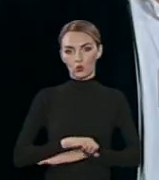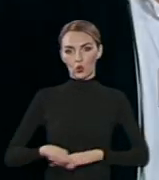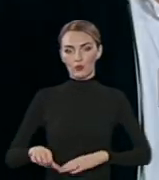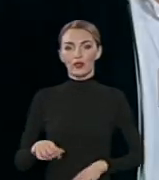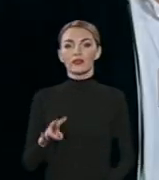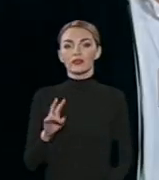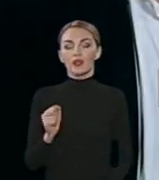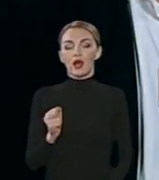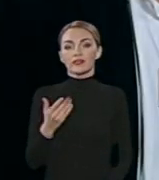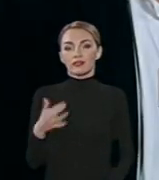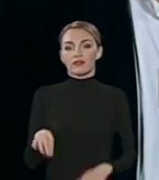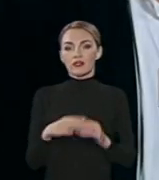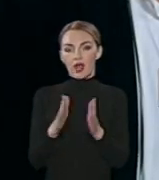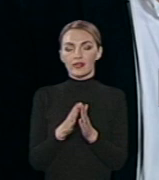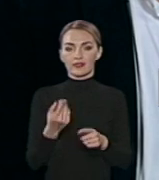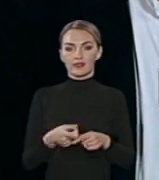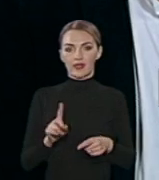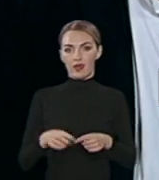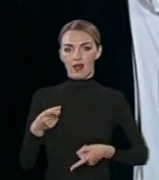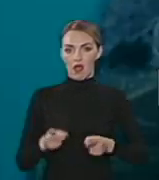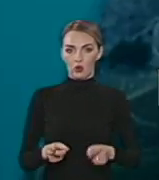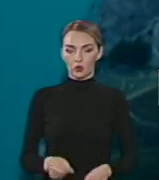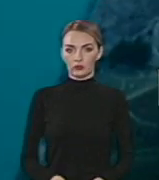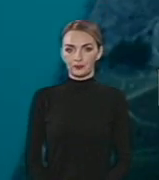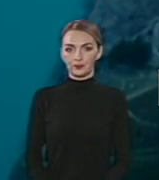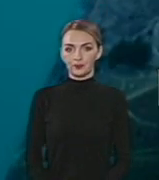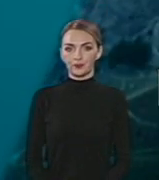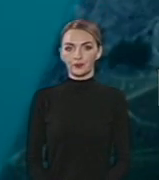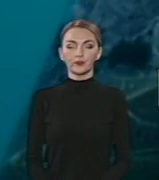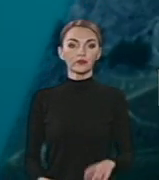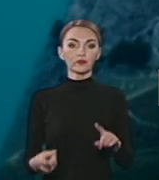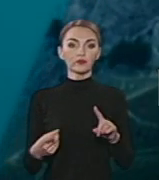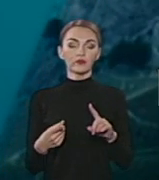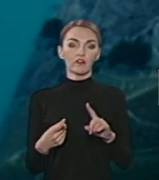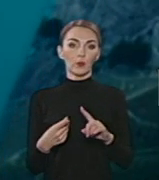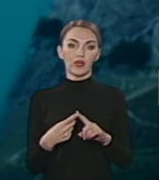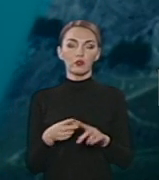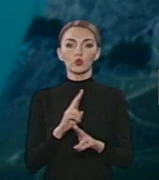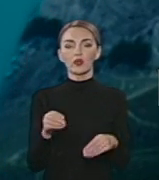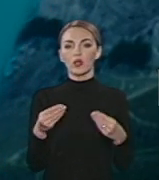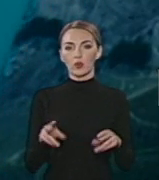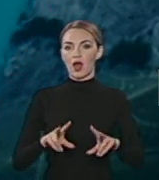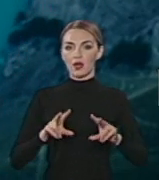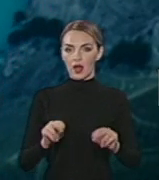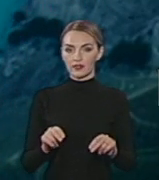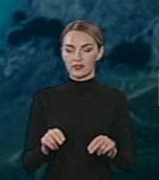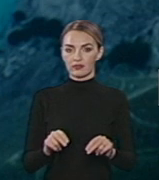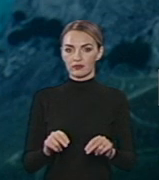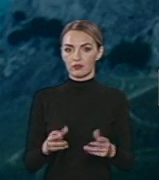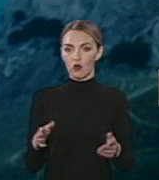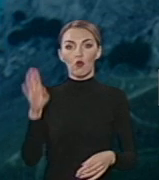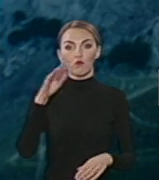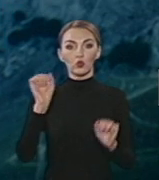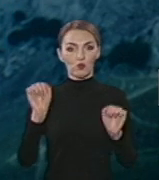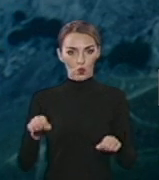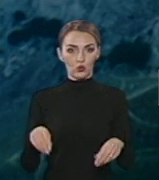Наскільки, на ваш погляд, взагалі це реально? Ну, во-первых, а кто дает гарантии? Да, воду